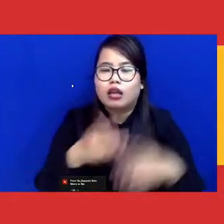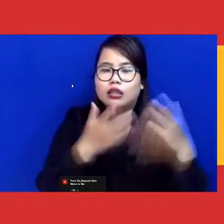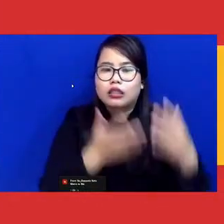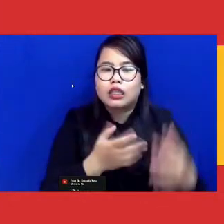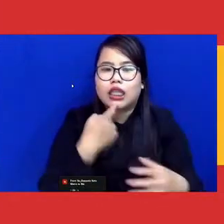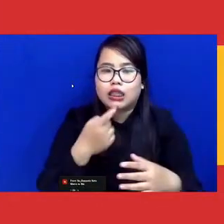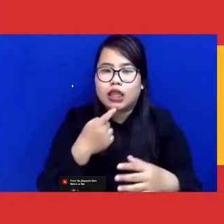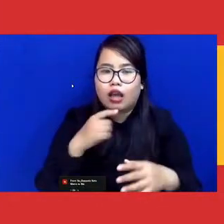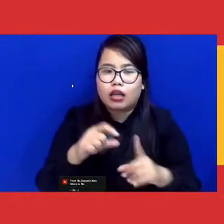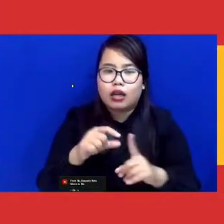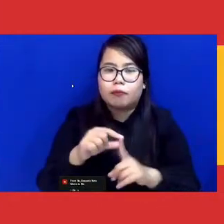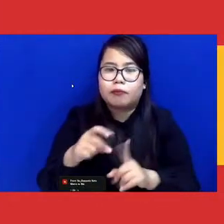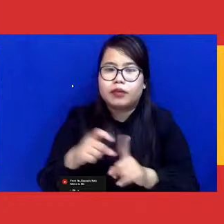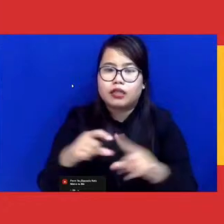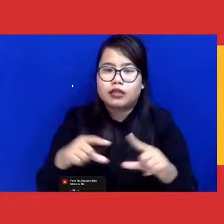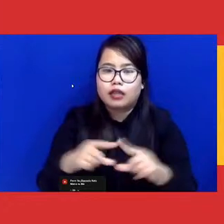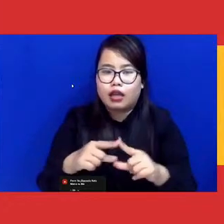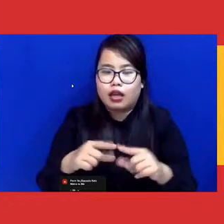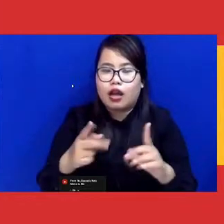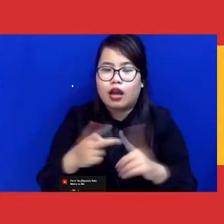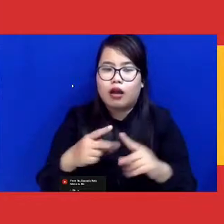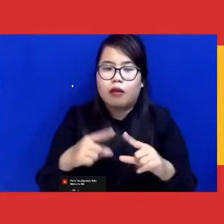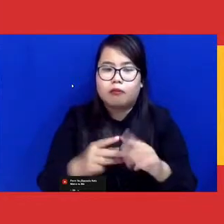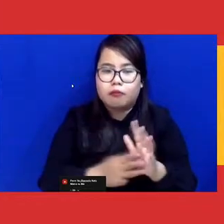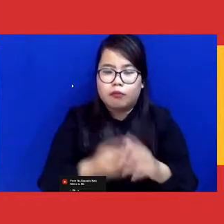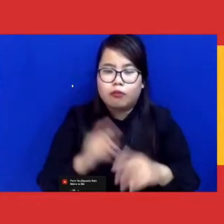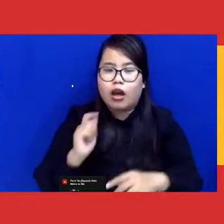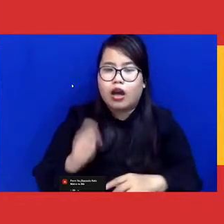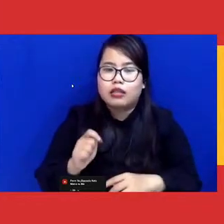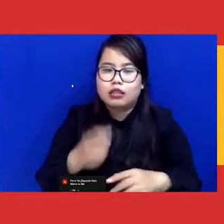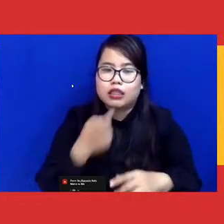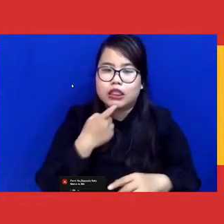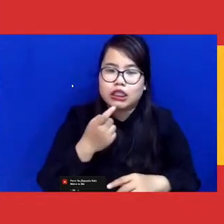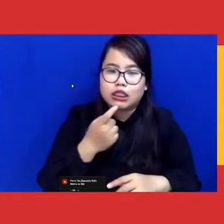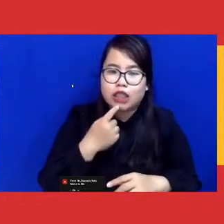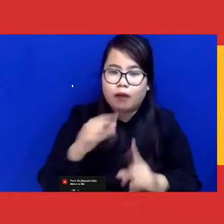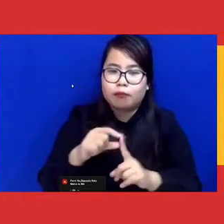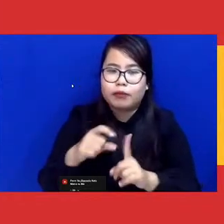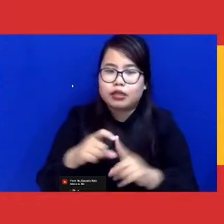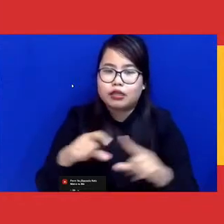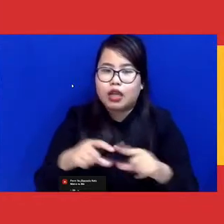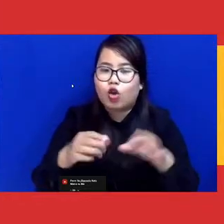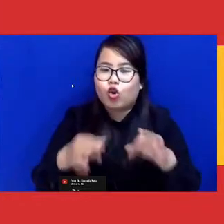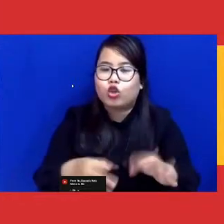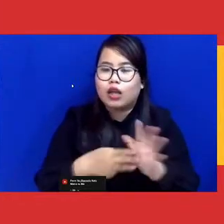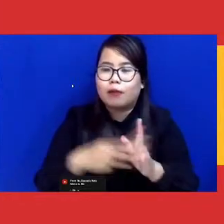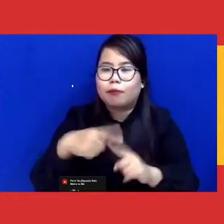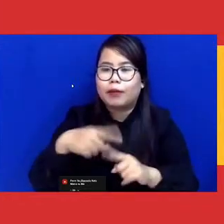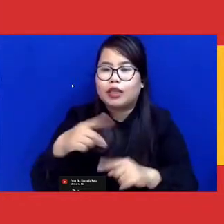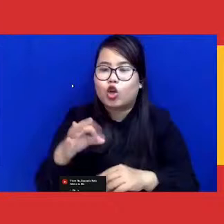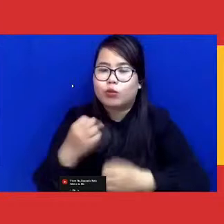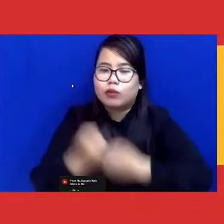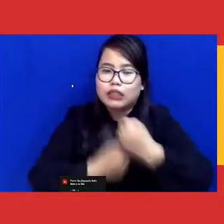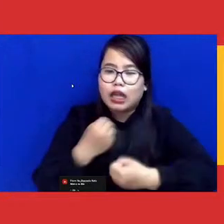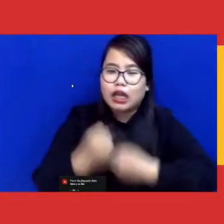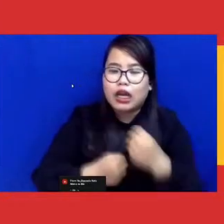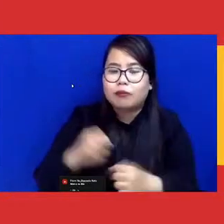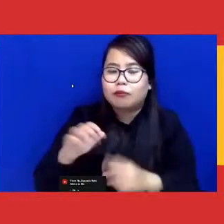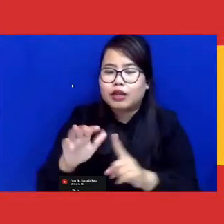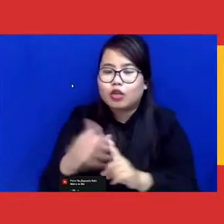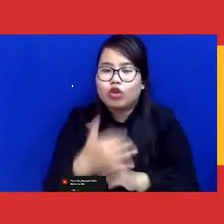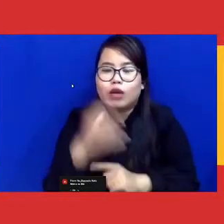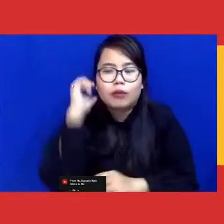tentang kegiatan konsum, peraturan peraturan tentang perlindungan perempuan dan anak